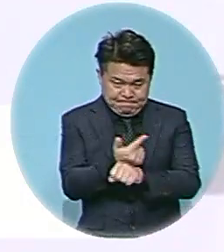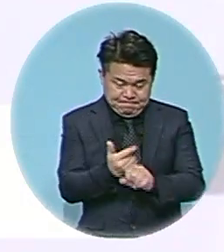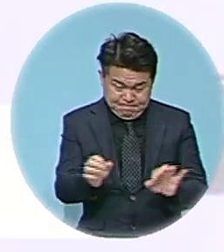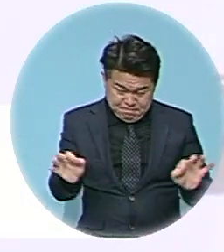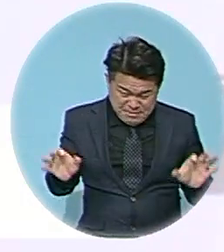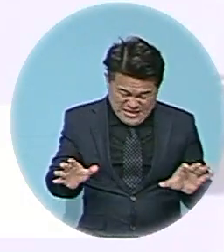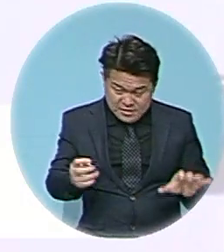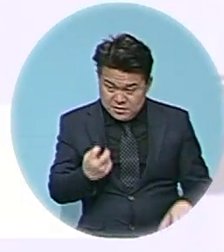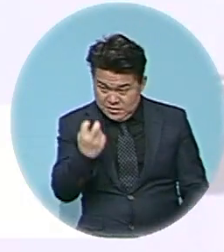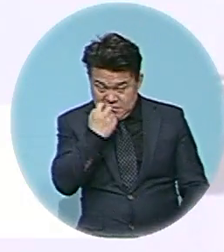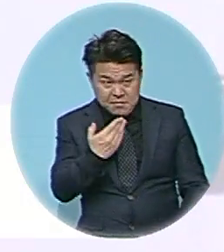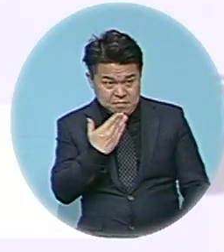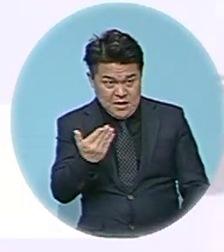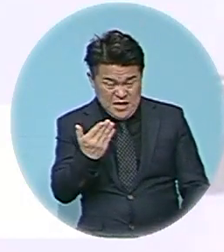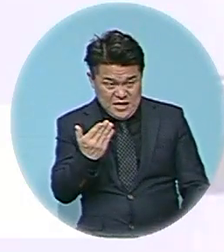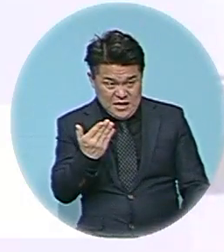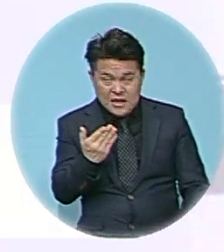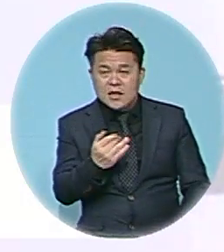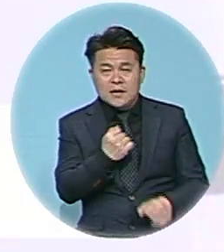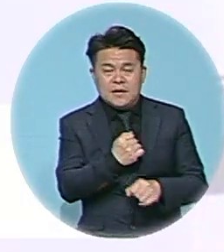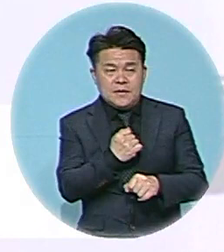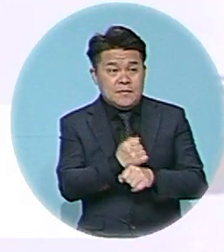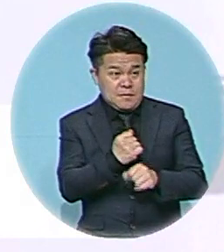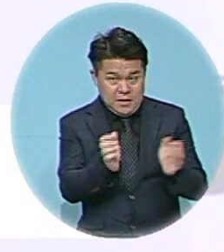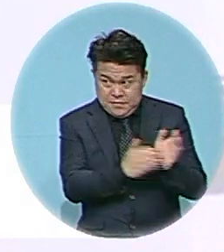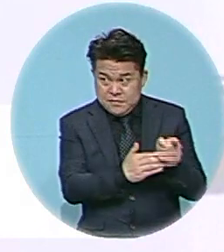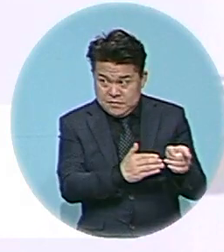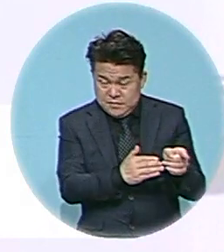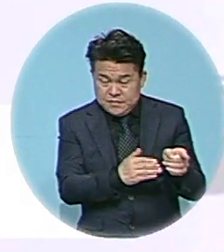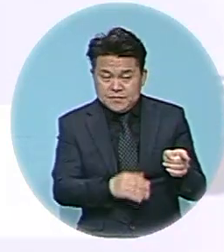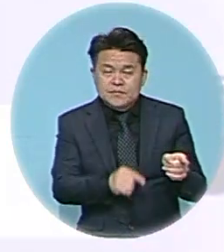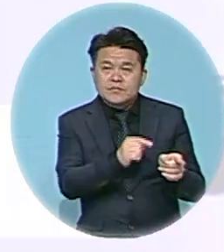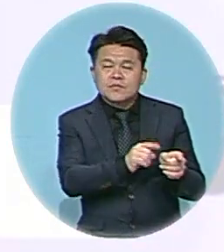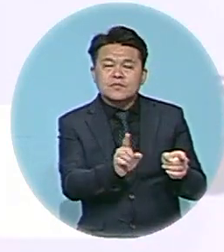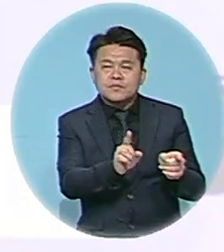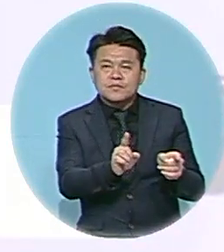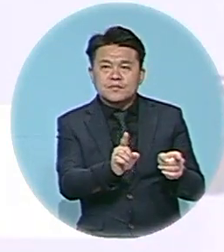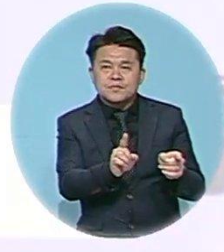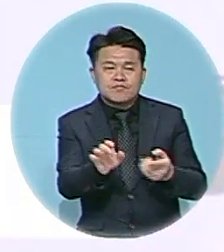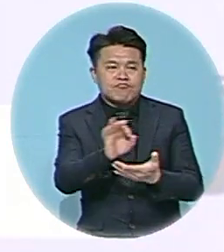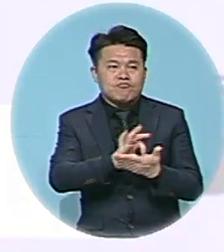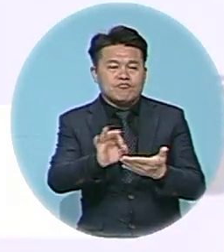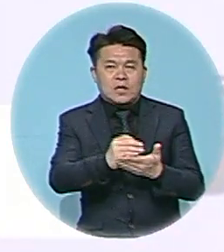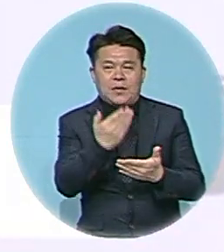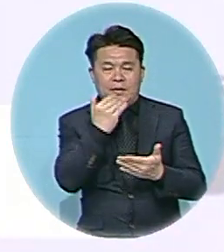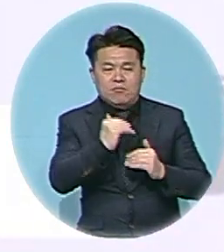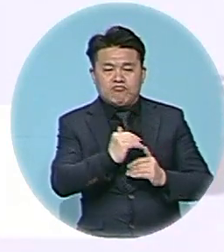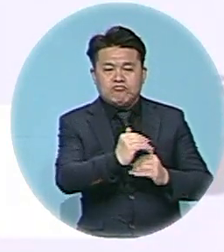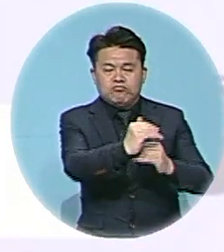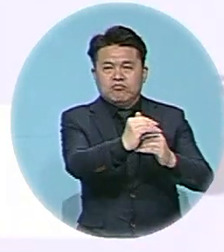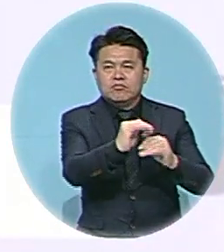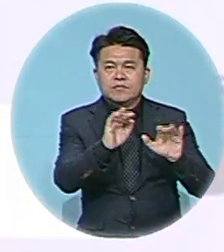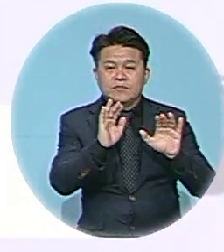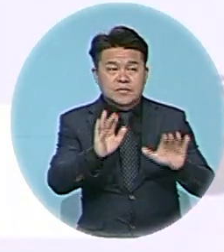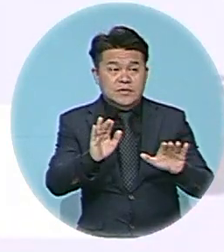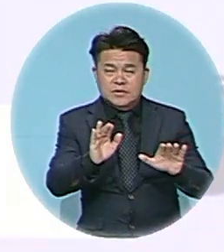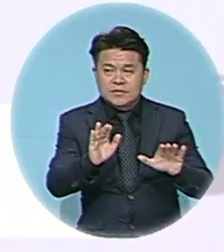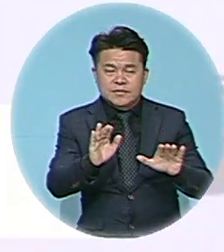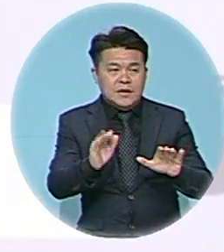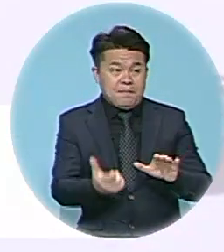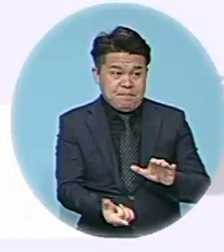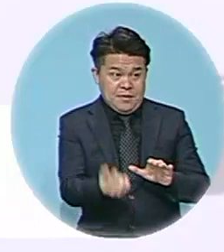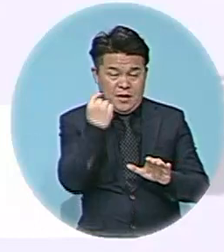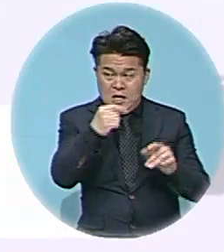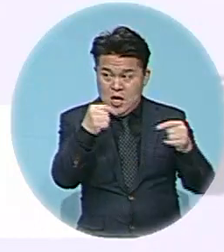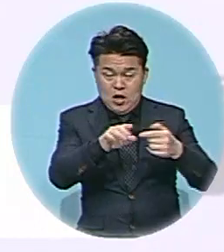만에 검사가 가능한 키트가 개발되었고 이에 대한 사용을 할 수 있는 절차가 관계부처 간의